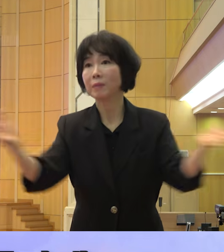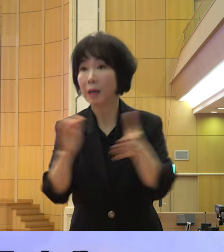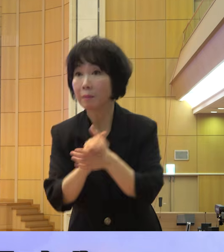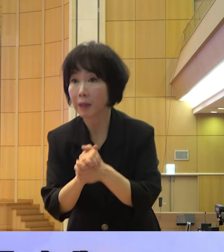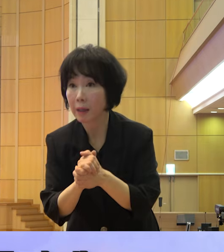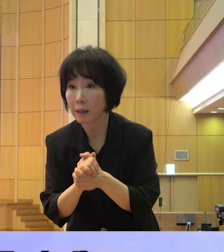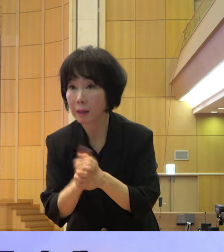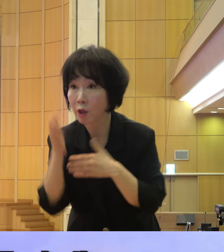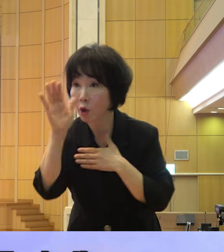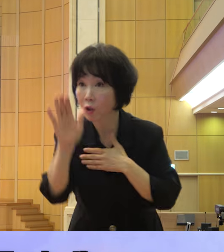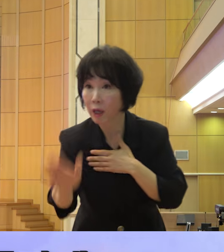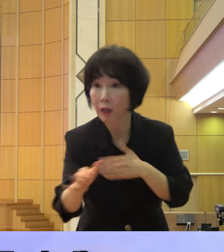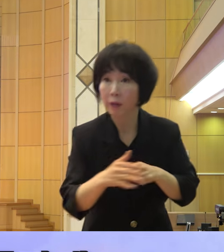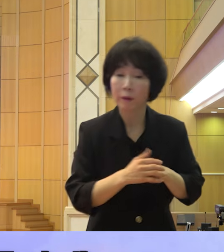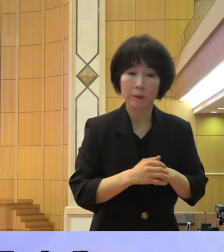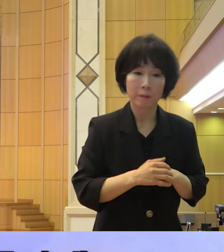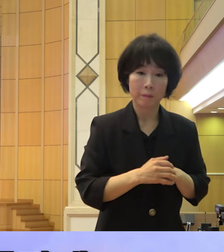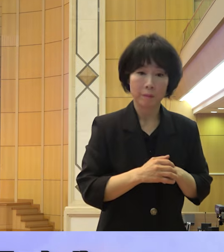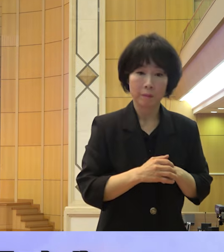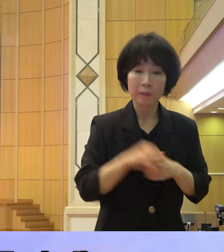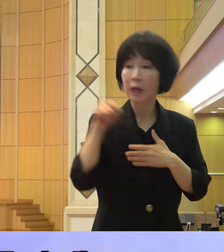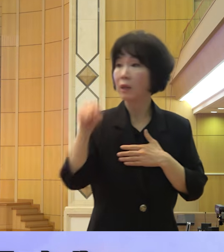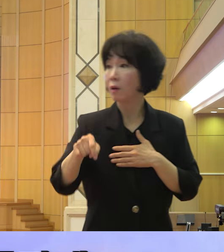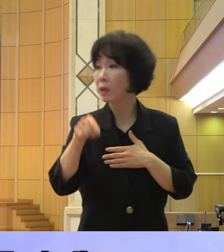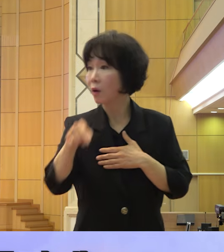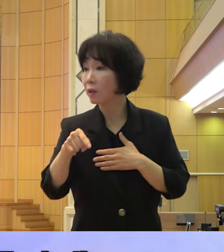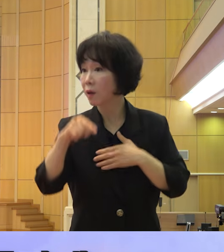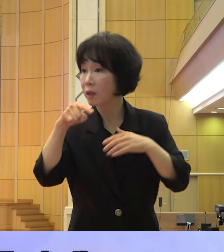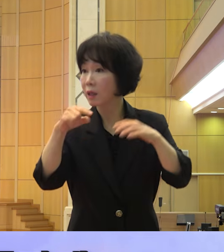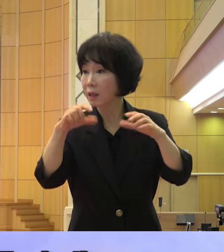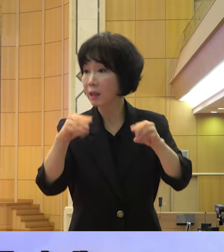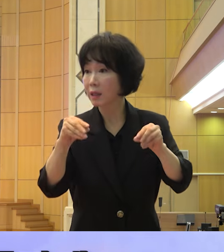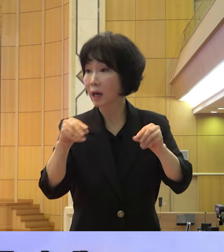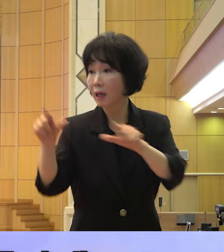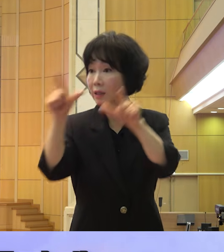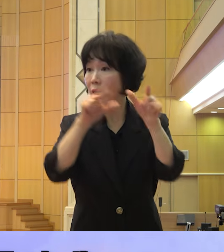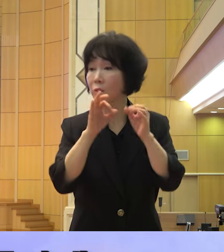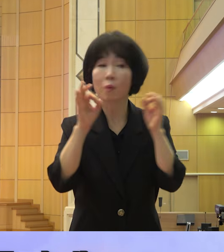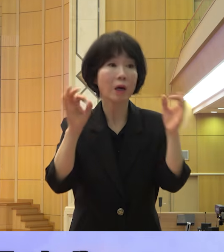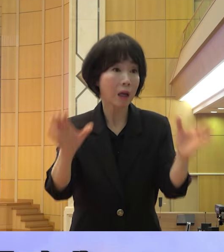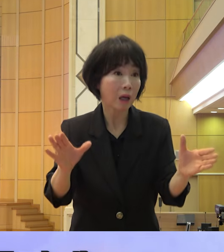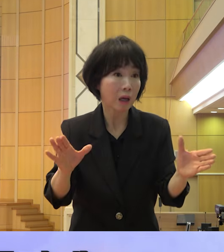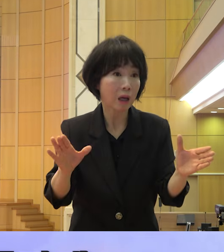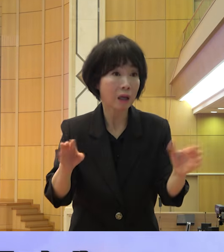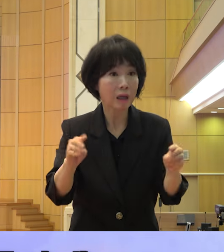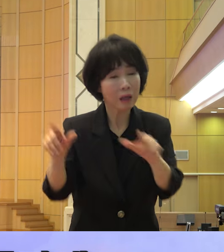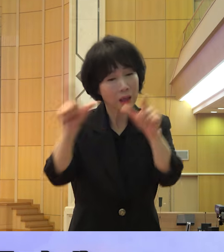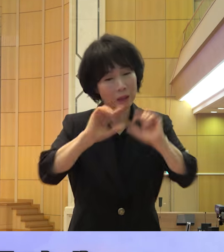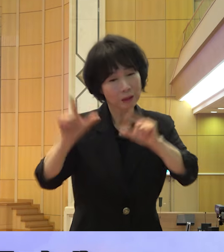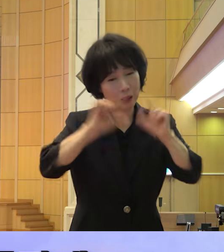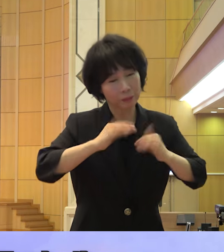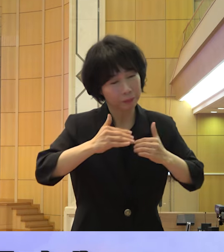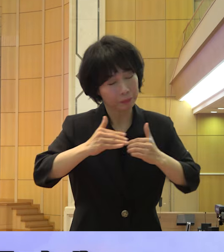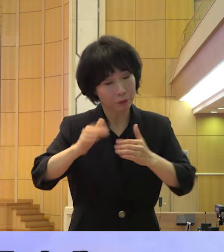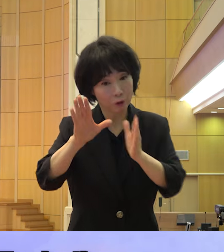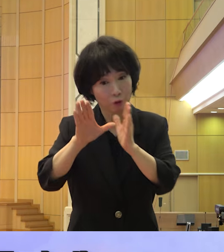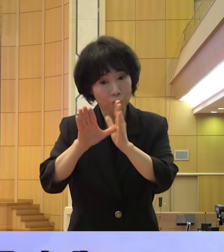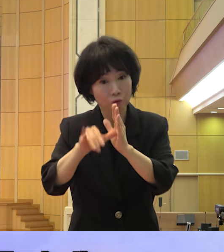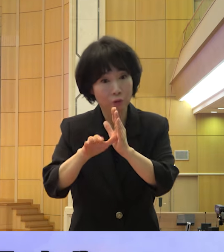그런데 이 땅에 산 날 동안에도 또 살다가 죽는